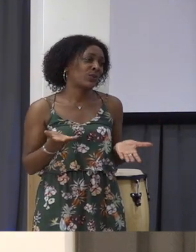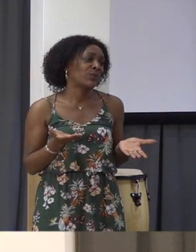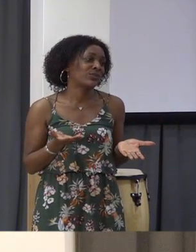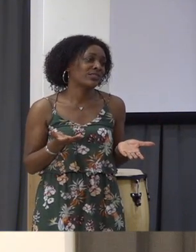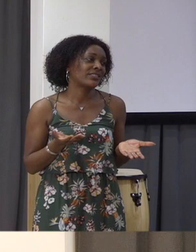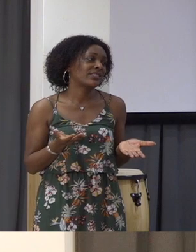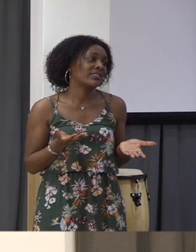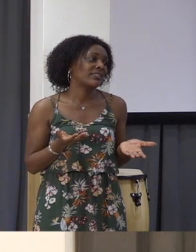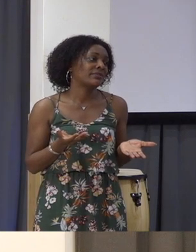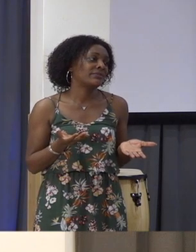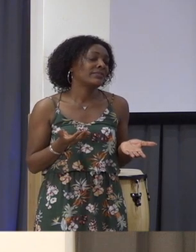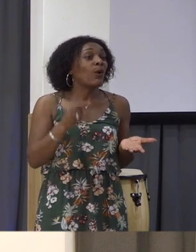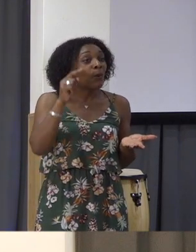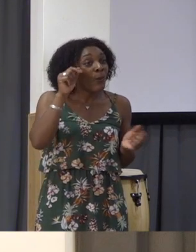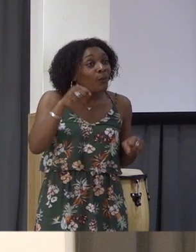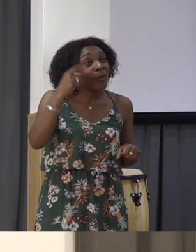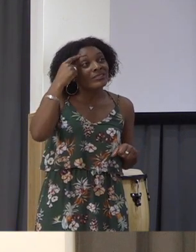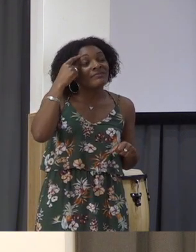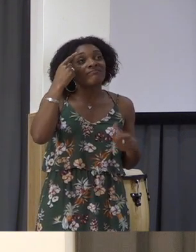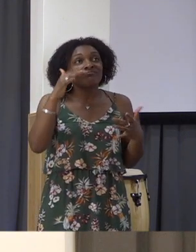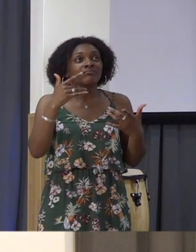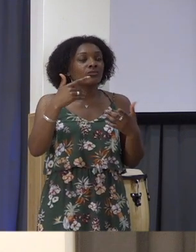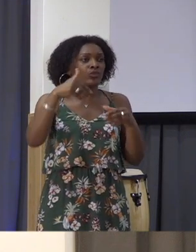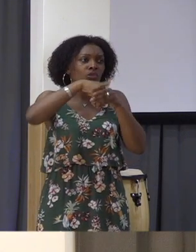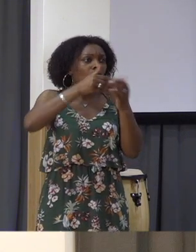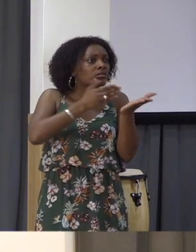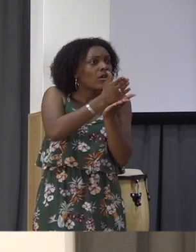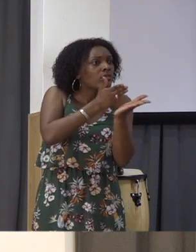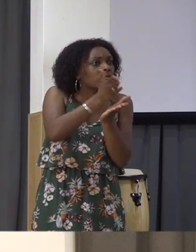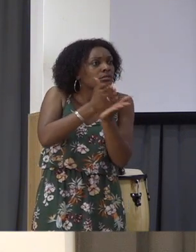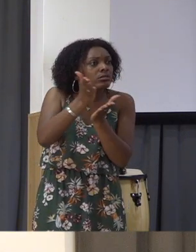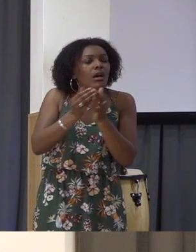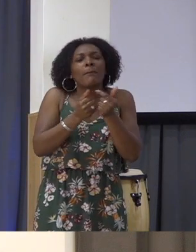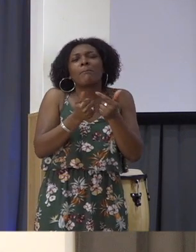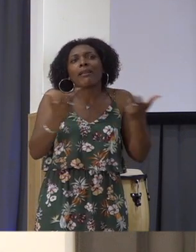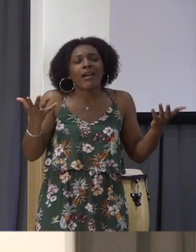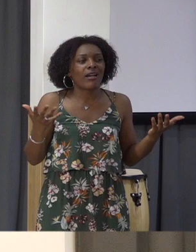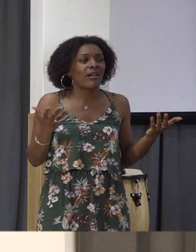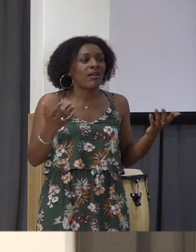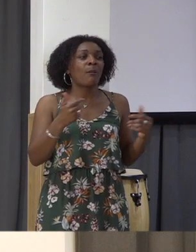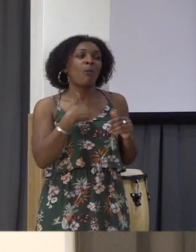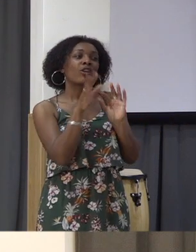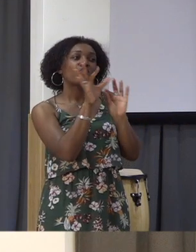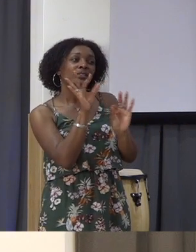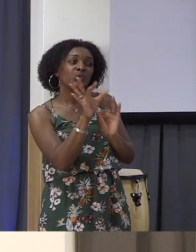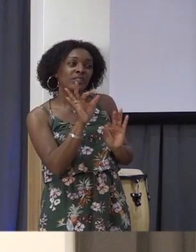Et nous pouvons tirer plusieurs enseignements de ce texte. J'en ai tiré quelques-uns.